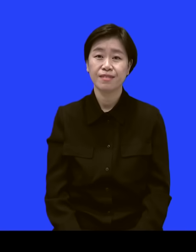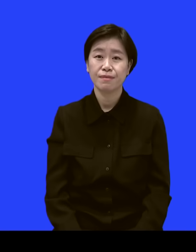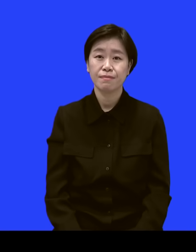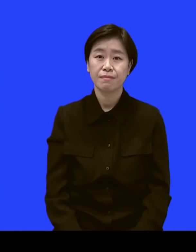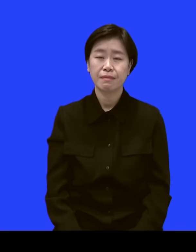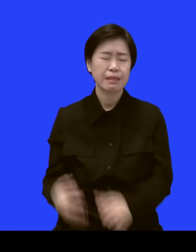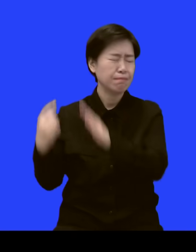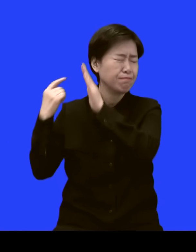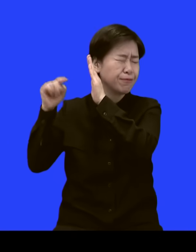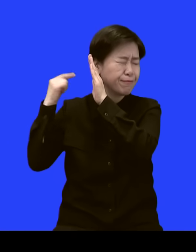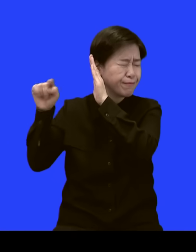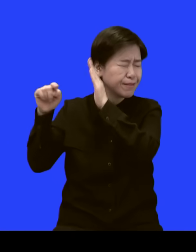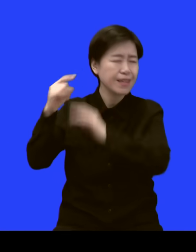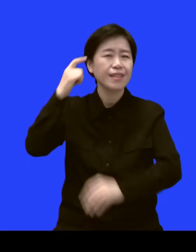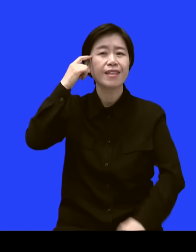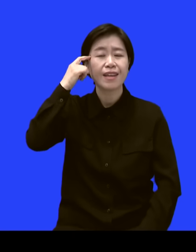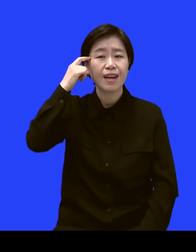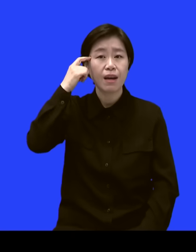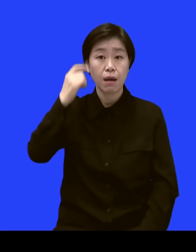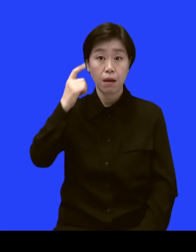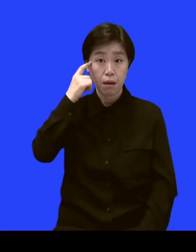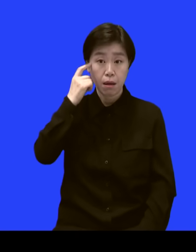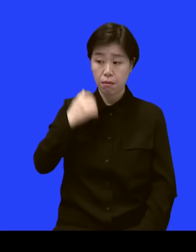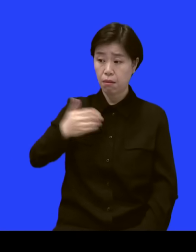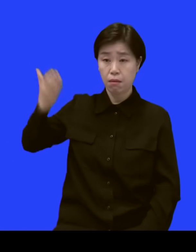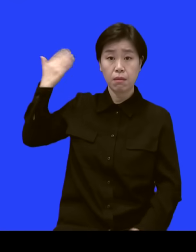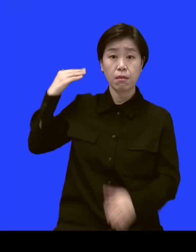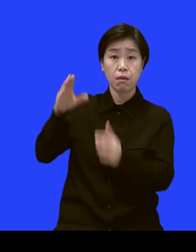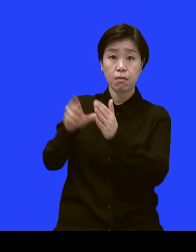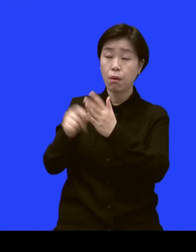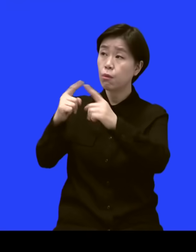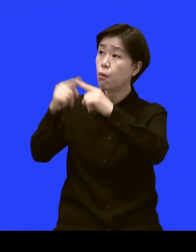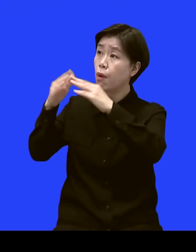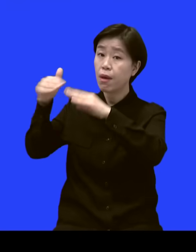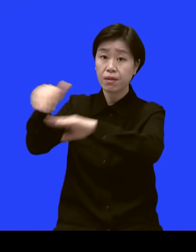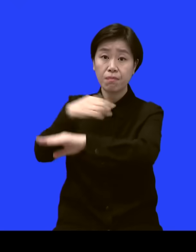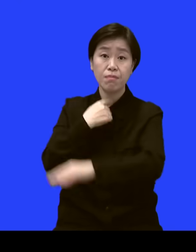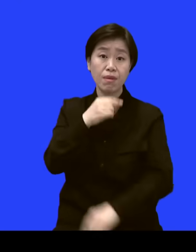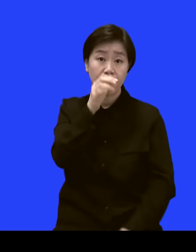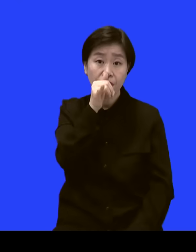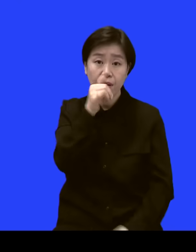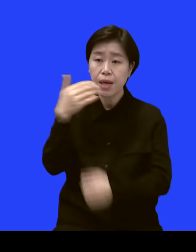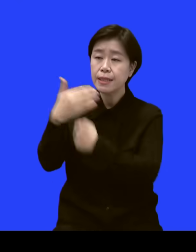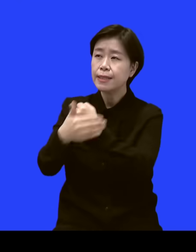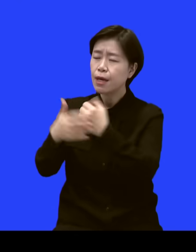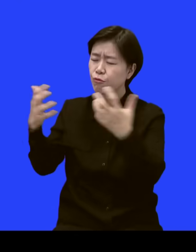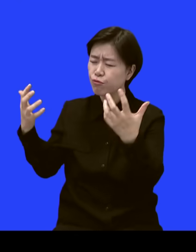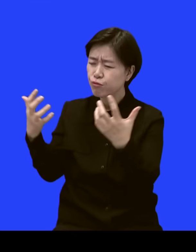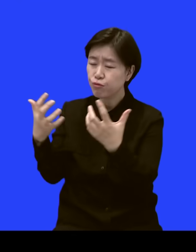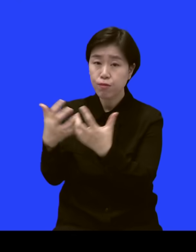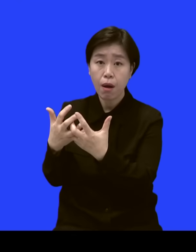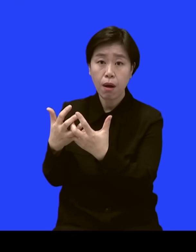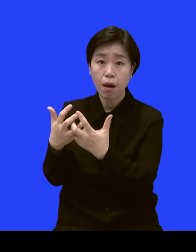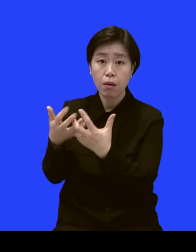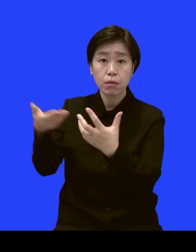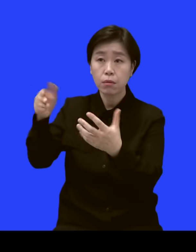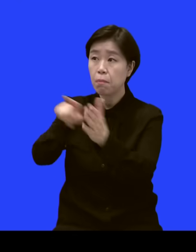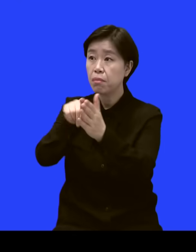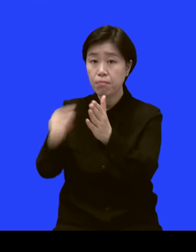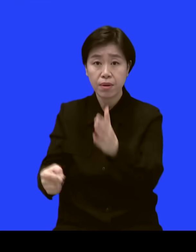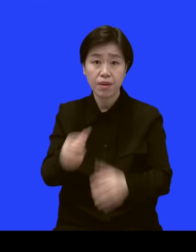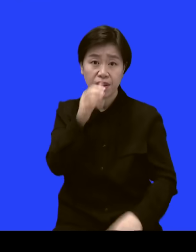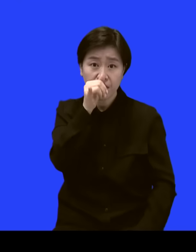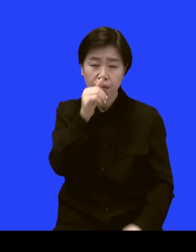안 들으려고 그랬어요. 왜냐면 예전에도 교회 다니면서 은혜 받고 하다가 이렇게 넘어지고 이번에도